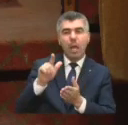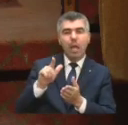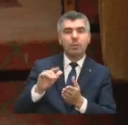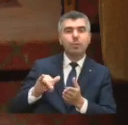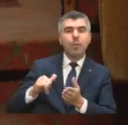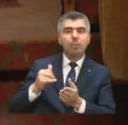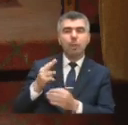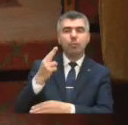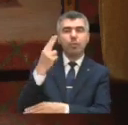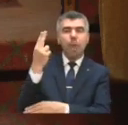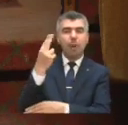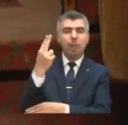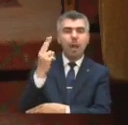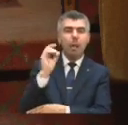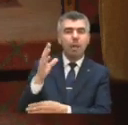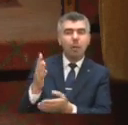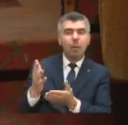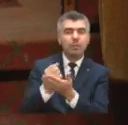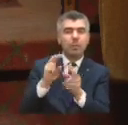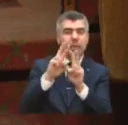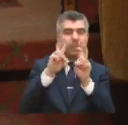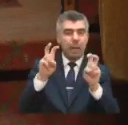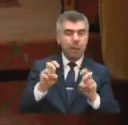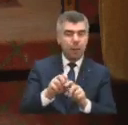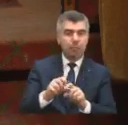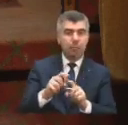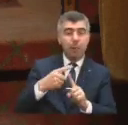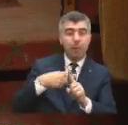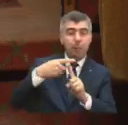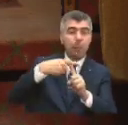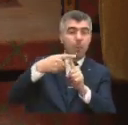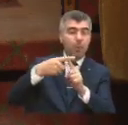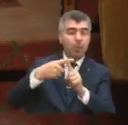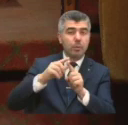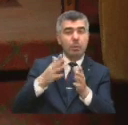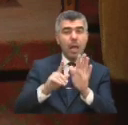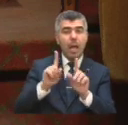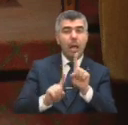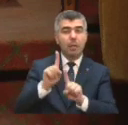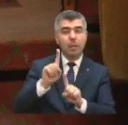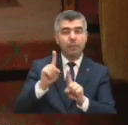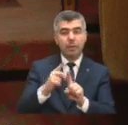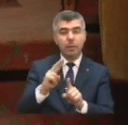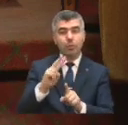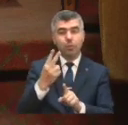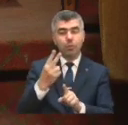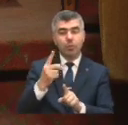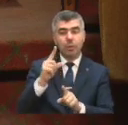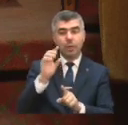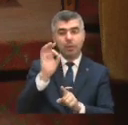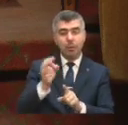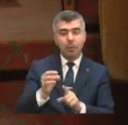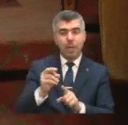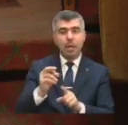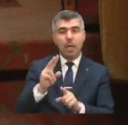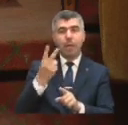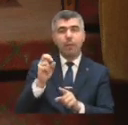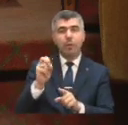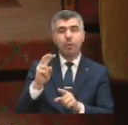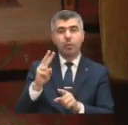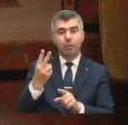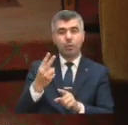الشواهد العليا بصفه خاصه. الارتفاع المهول سيد الوزير من 11.2 2022 ل